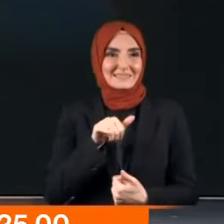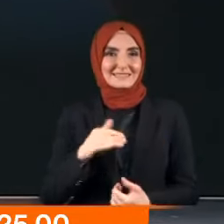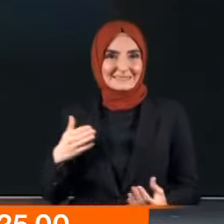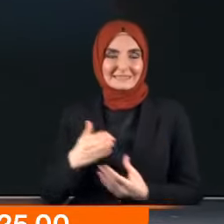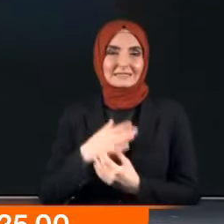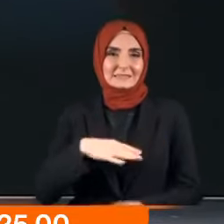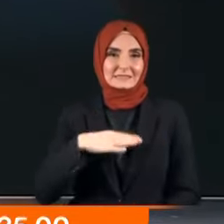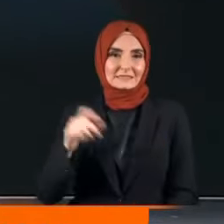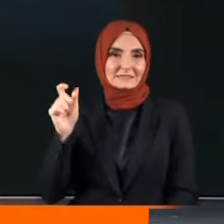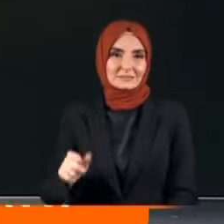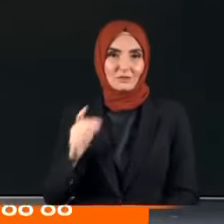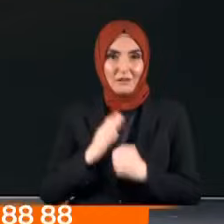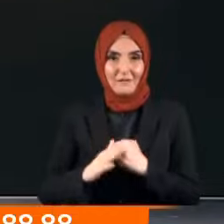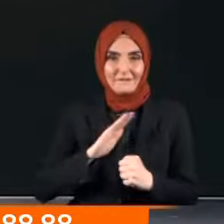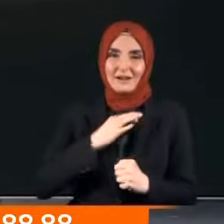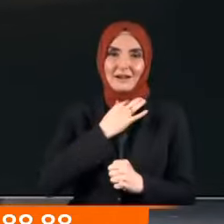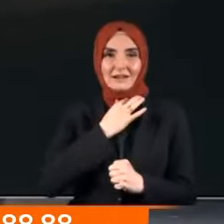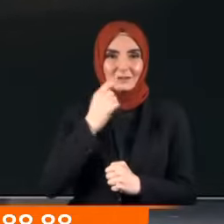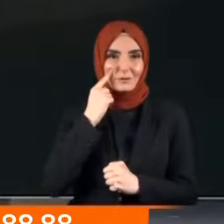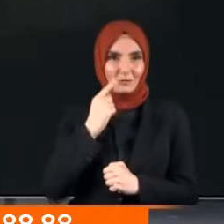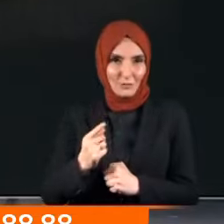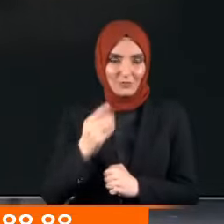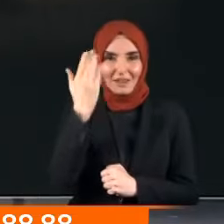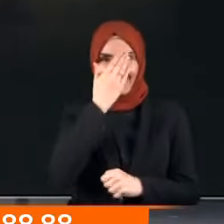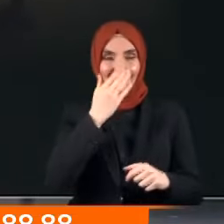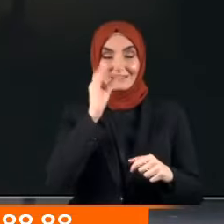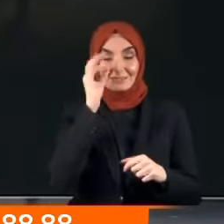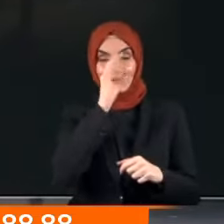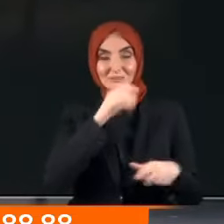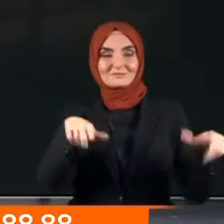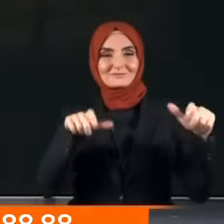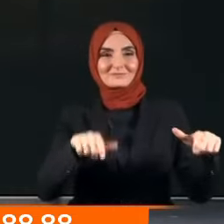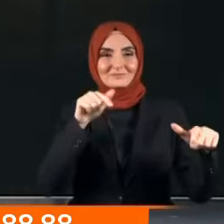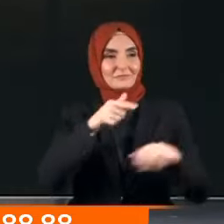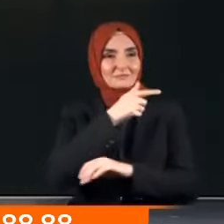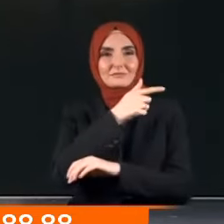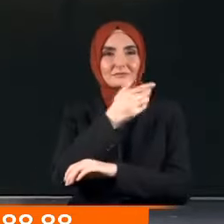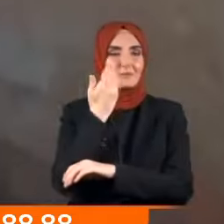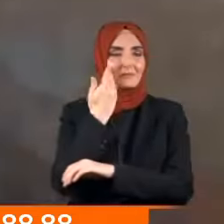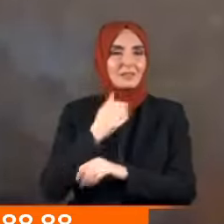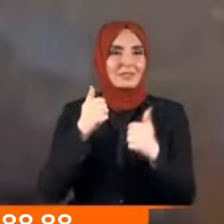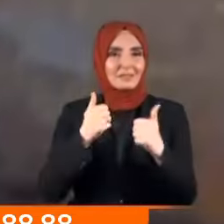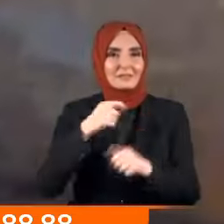şeye rağmen yeşil sahadan izledi. Ancak tribünden değil, vincin tepesinden.